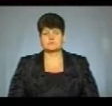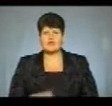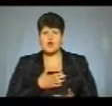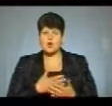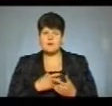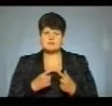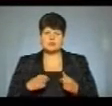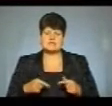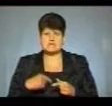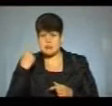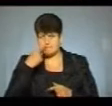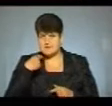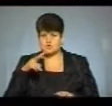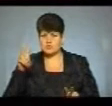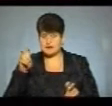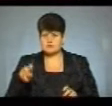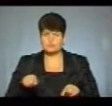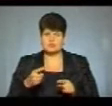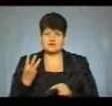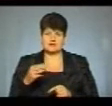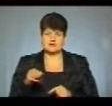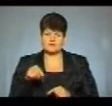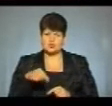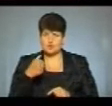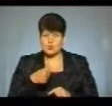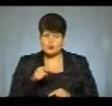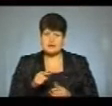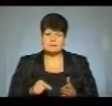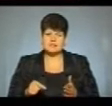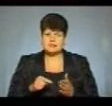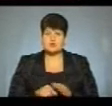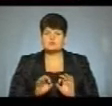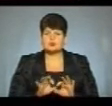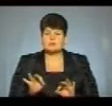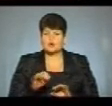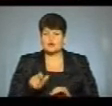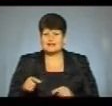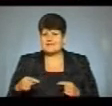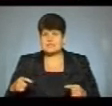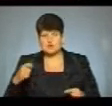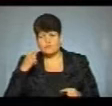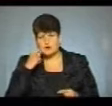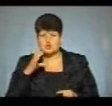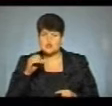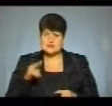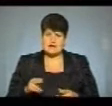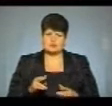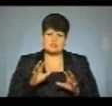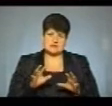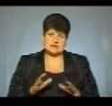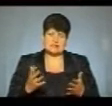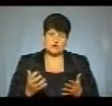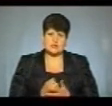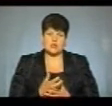Громадська організація «Персоналіті» створена 3 травня цього року. Її мета – розповісти про людей різного віку і соціального статусу, які